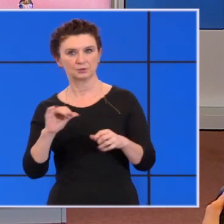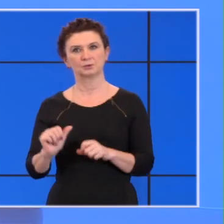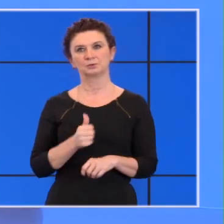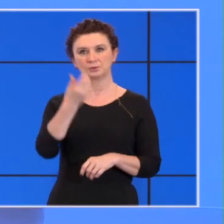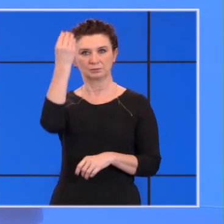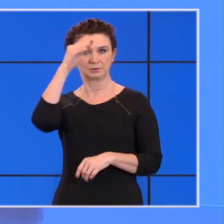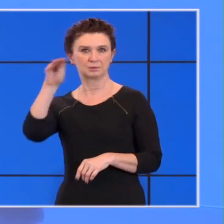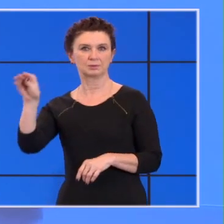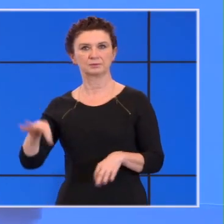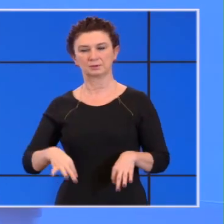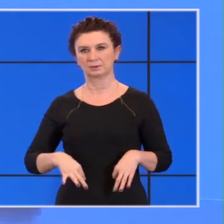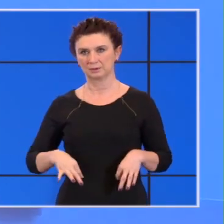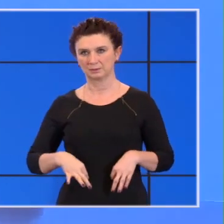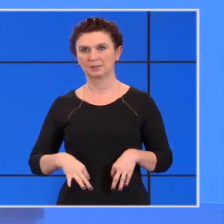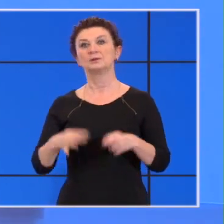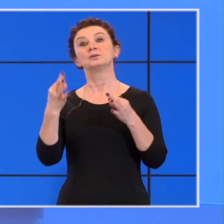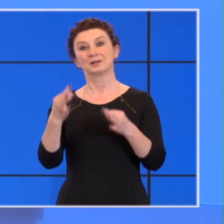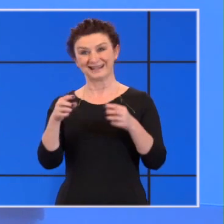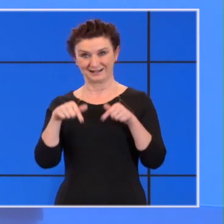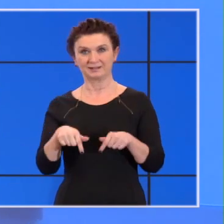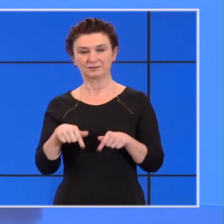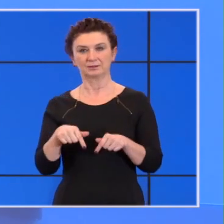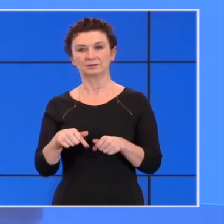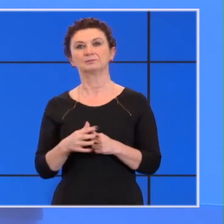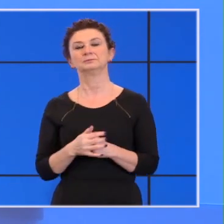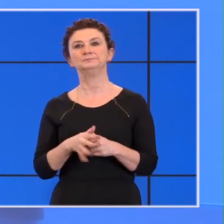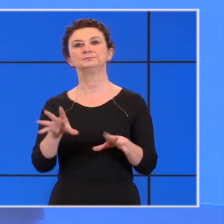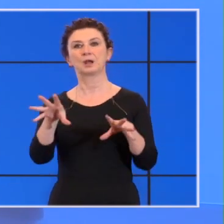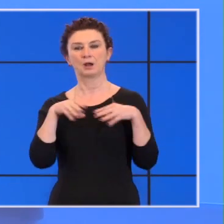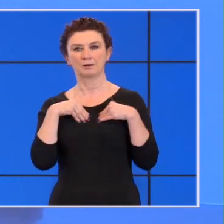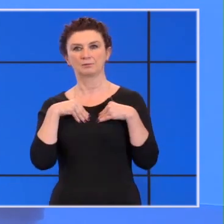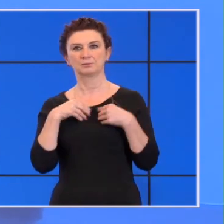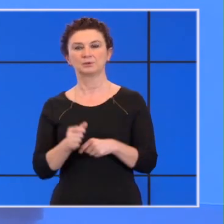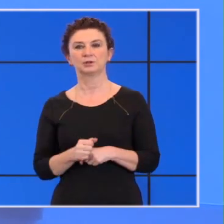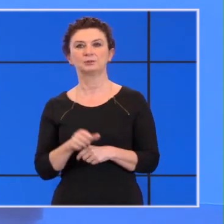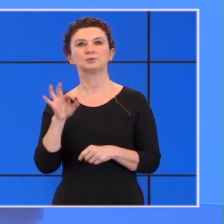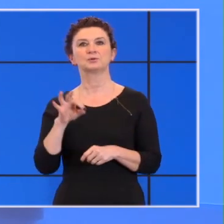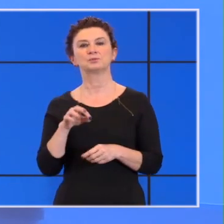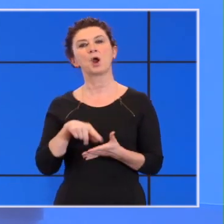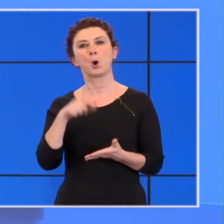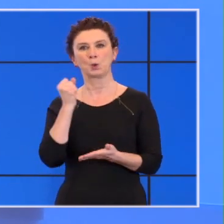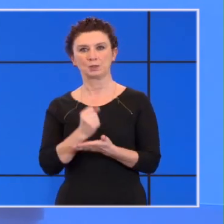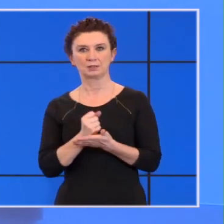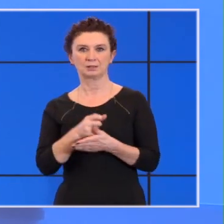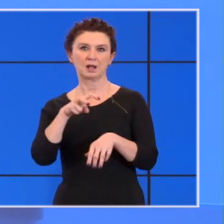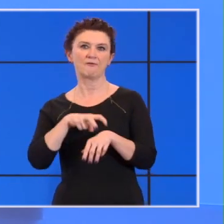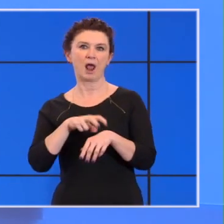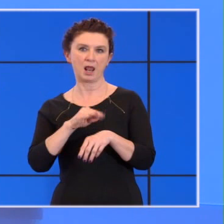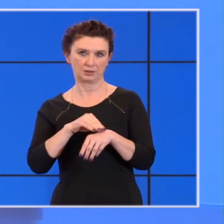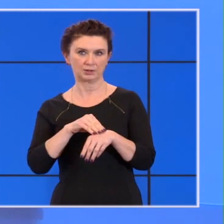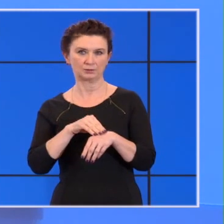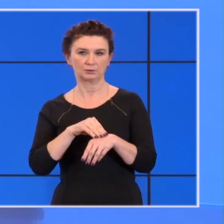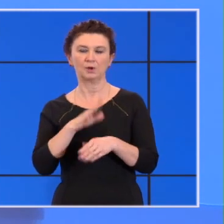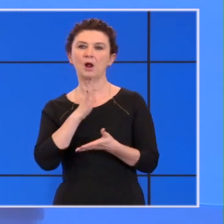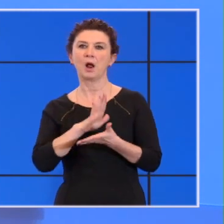Państwa, że właśnie na tym posiedzeniu rządu przyjęliśmy ustawę o leczeniu bezpłodności. I od razu chcę